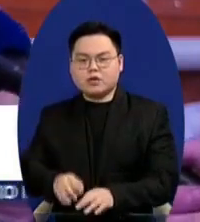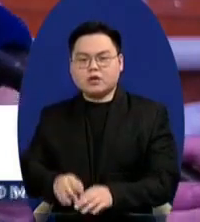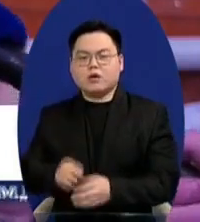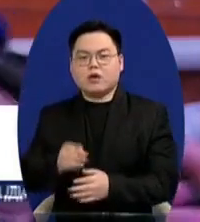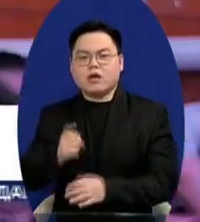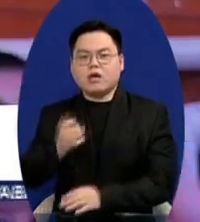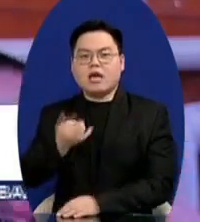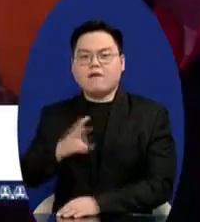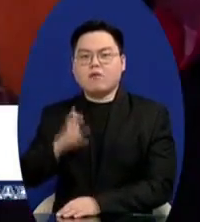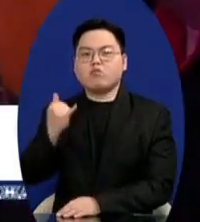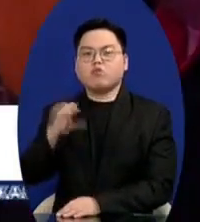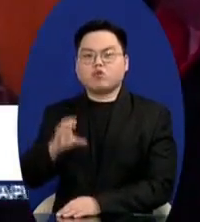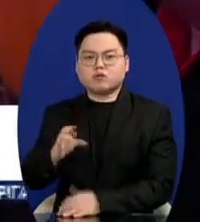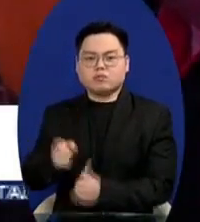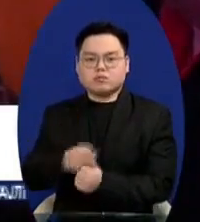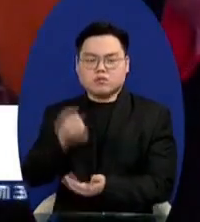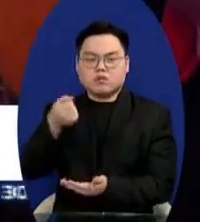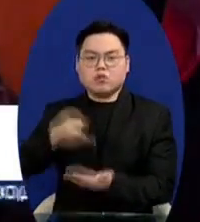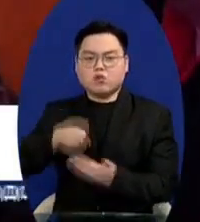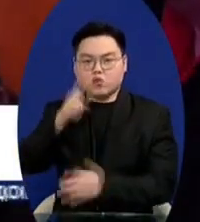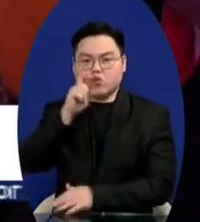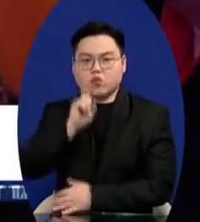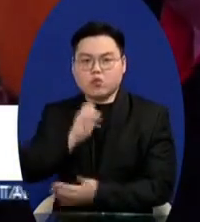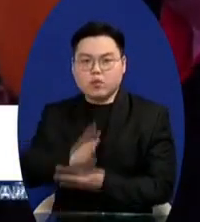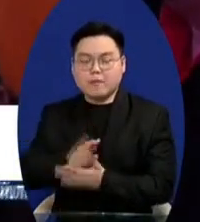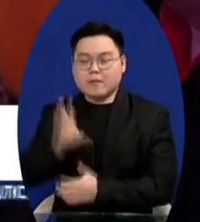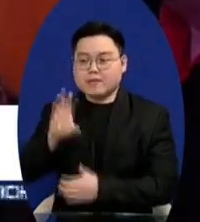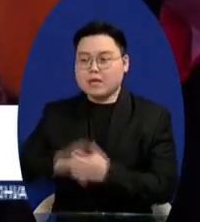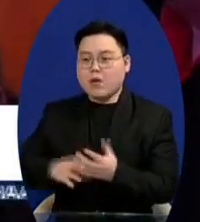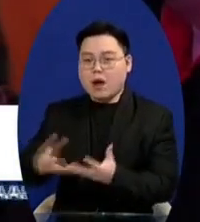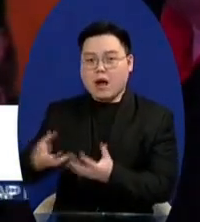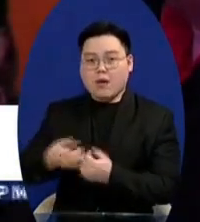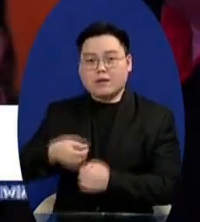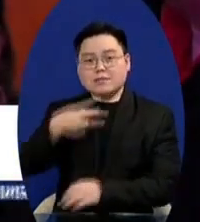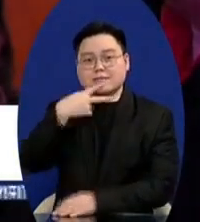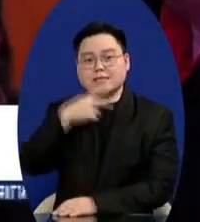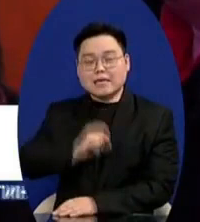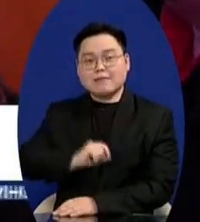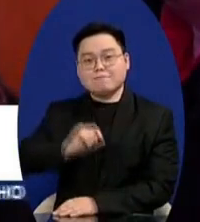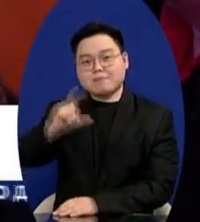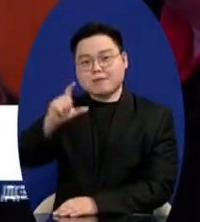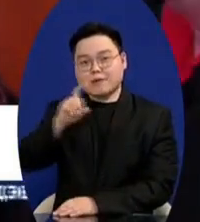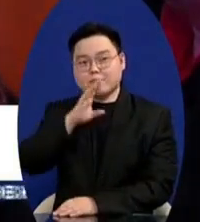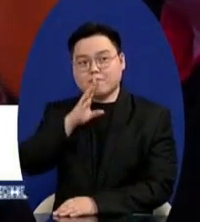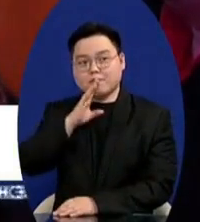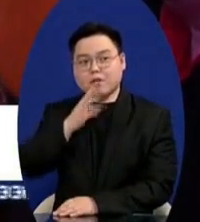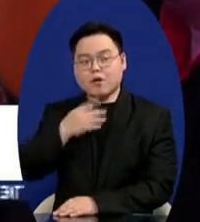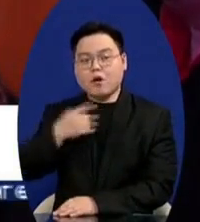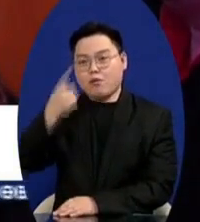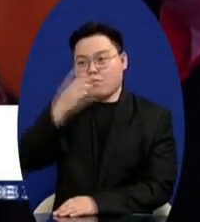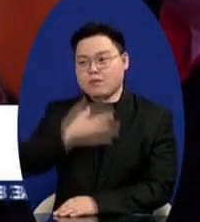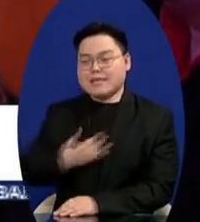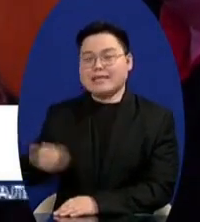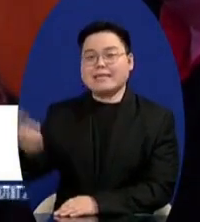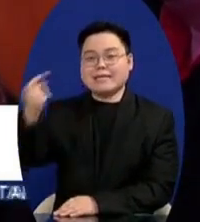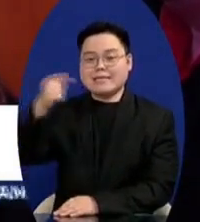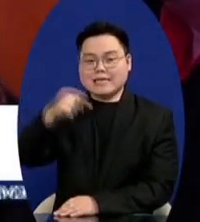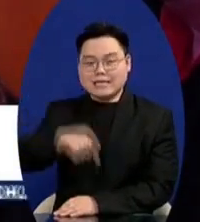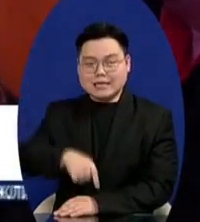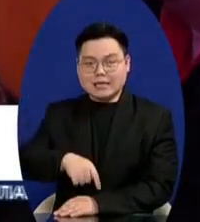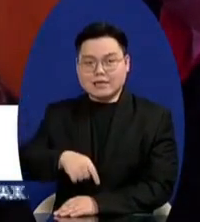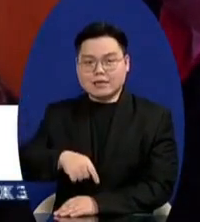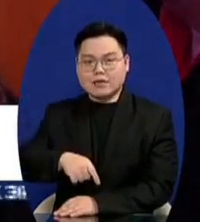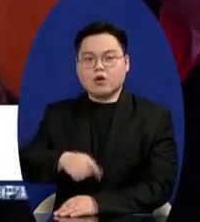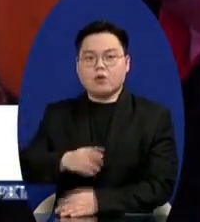оруулах тийм боломж байх болов. Одоо гүйцэтгэлээрээ бид нэр санхүүжилт аваад цалин орлого нэмэгдэж байгаа шүү дээ. Улс орны нэр гэж ярьж байгаа. Гэтэл энэ